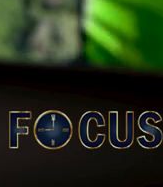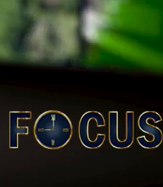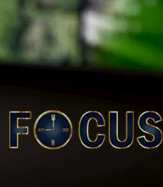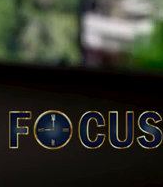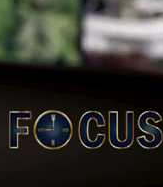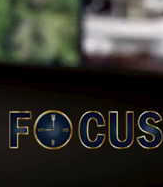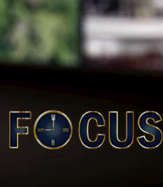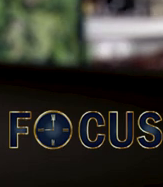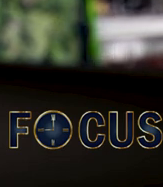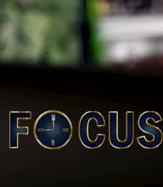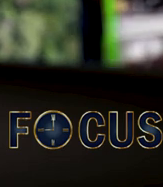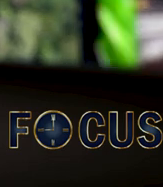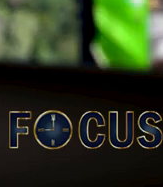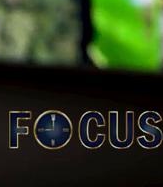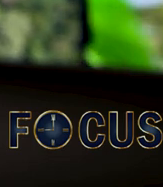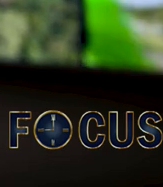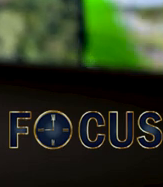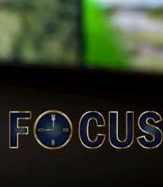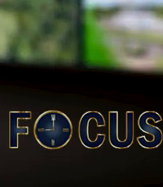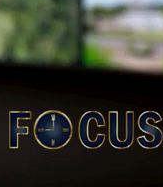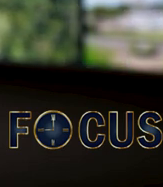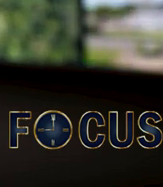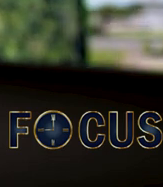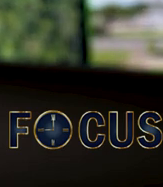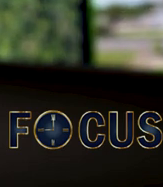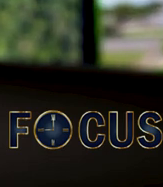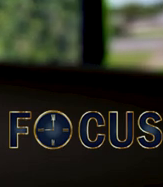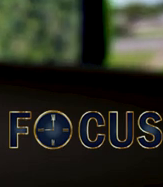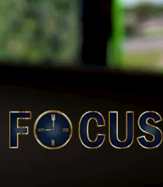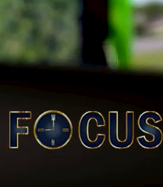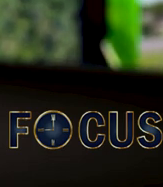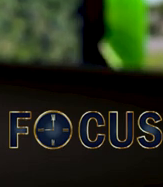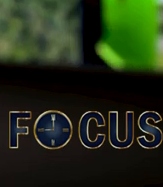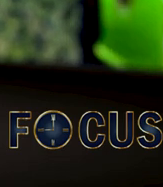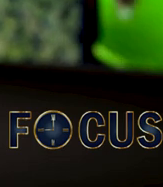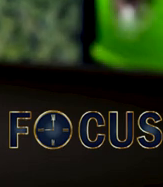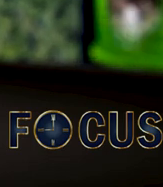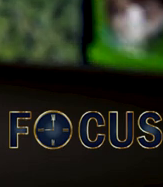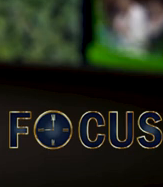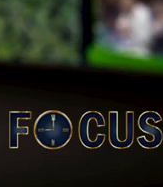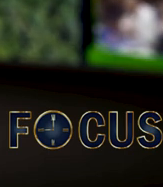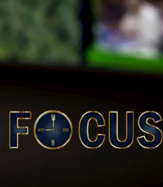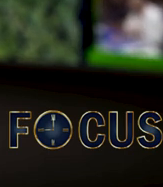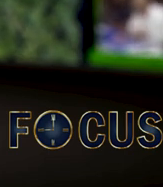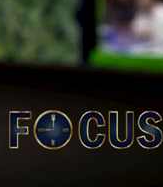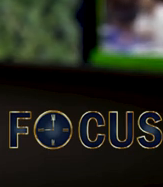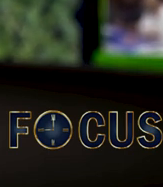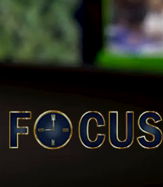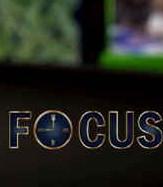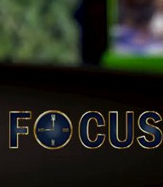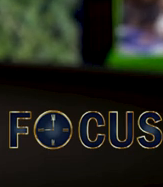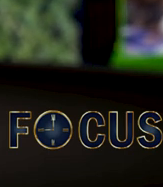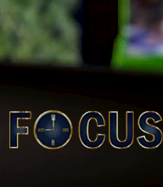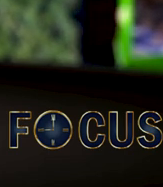gezondmaking van de economische situatie. Het ingezet hersteltraject is van crisisbeheersing naar stabiliteit en herstel